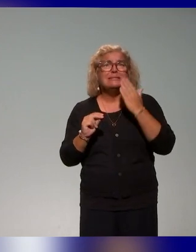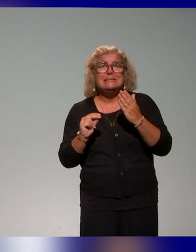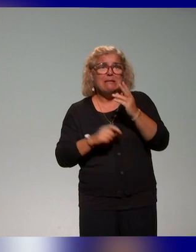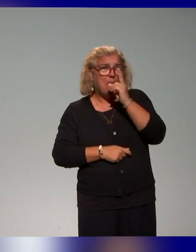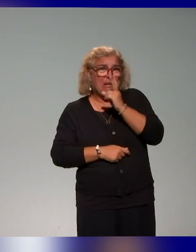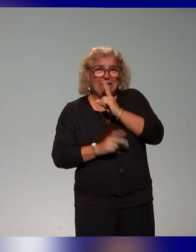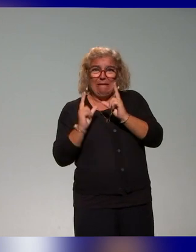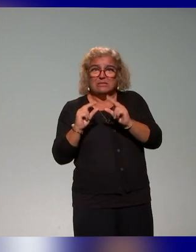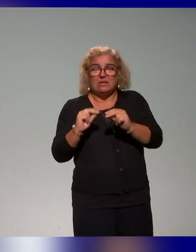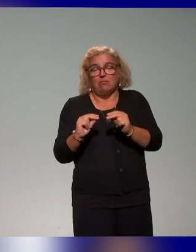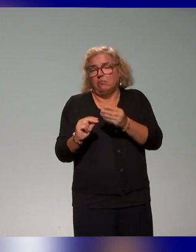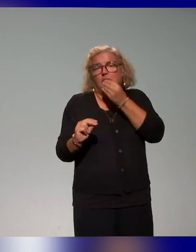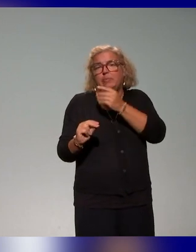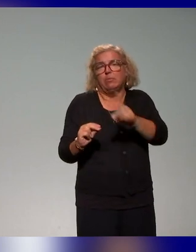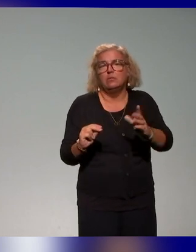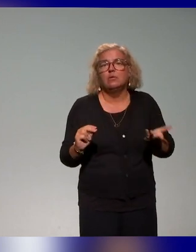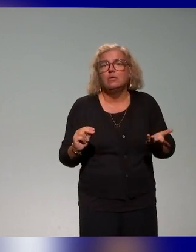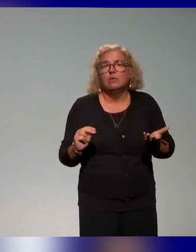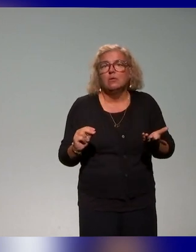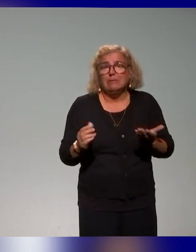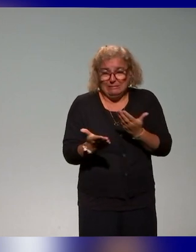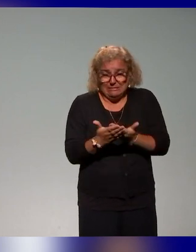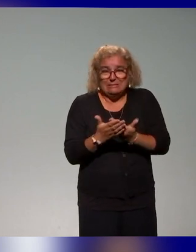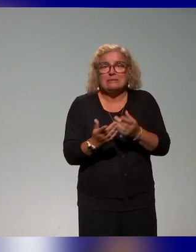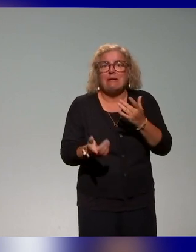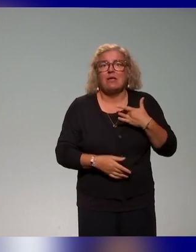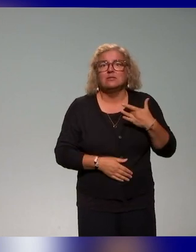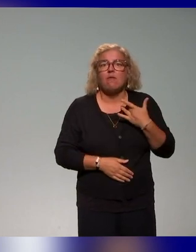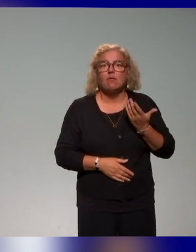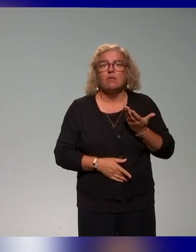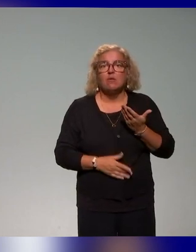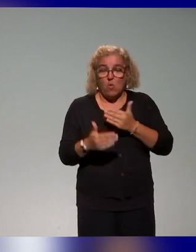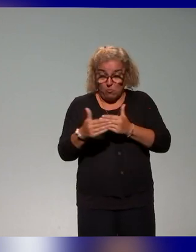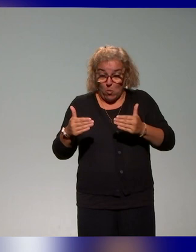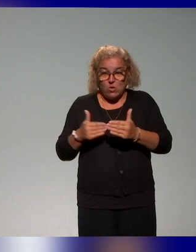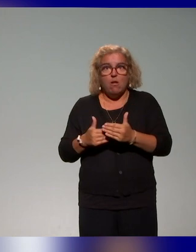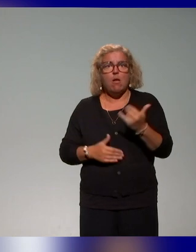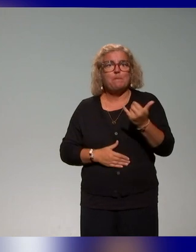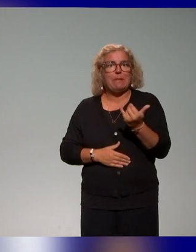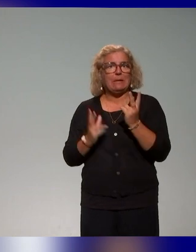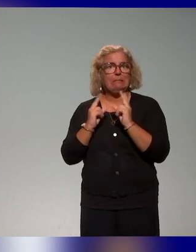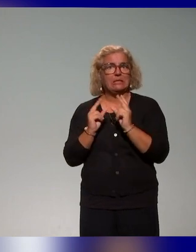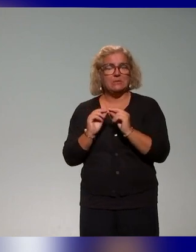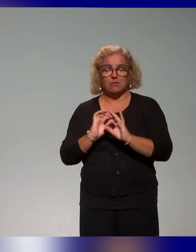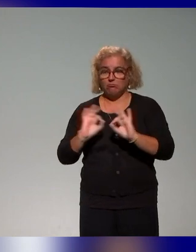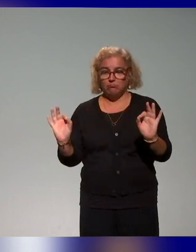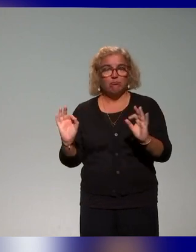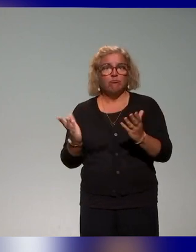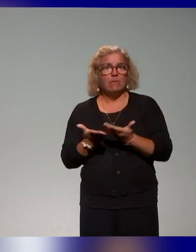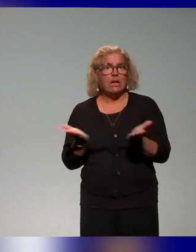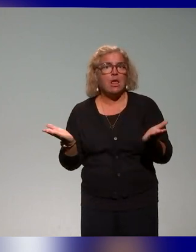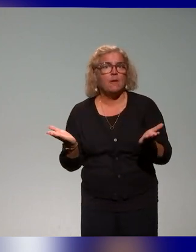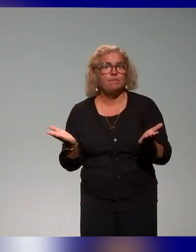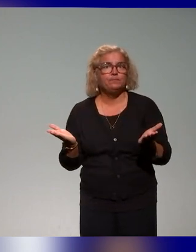blague, c'est qu'elle est mauvaise. Voilà. Ben, c'est ça qui est intéressant dans la démarche qu'on est en train de faire au niveau de Moodle, c'est-à-dire d'essayer